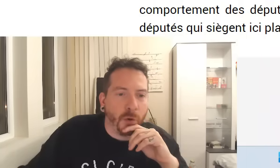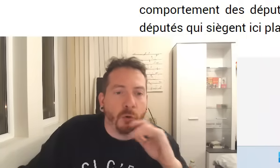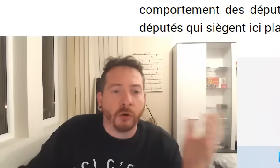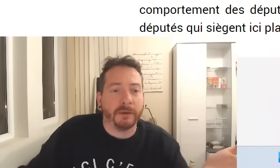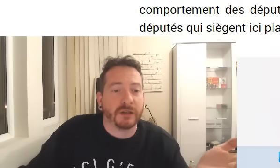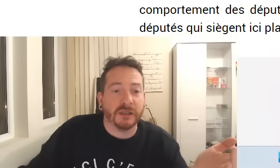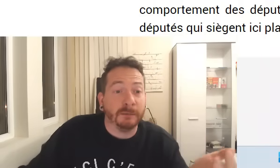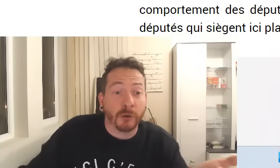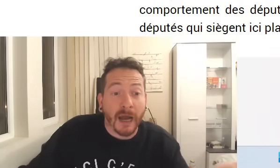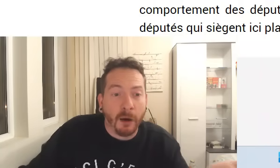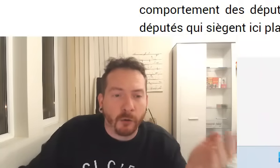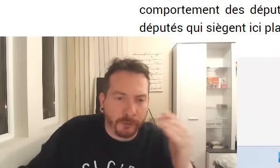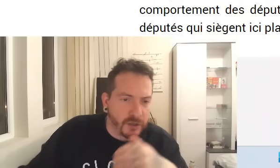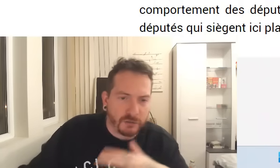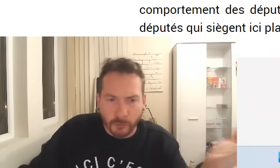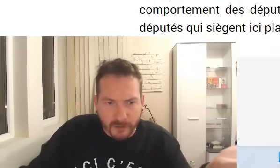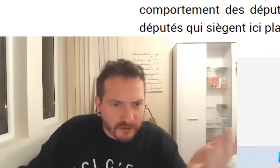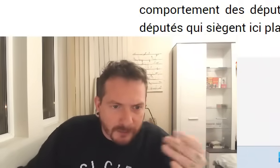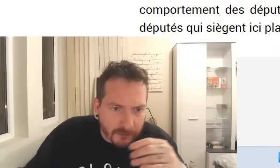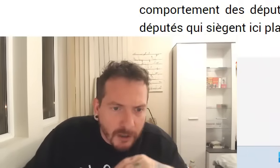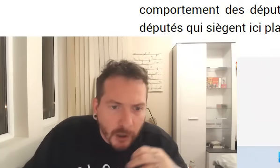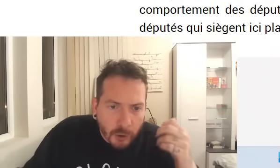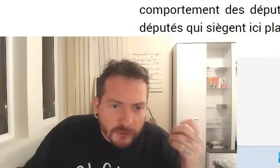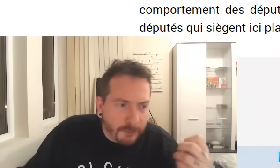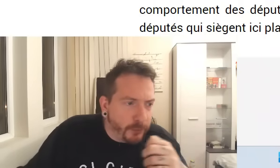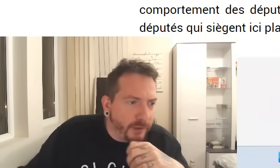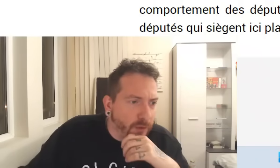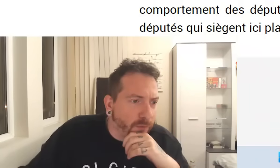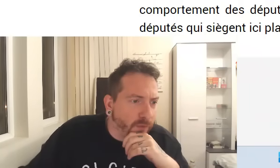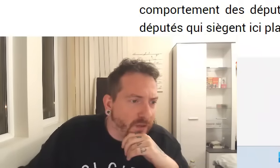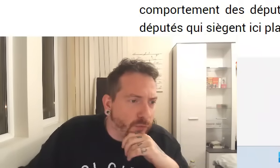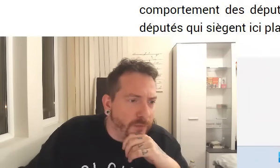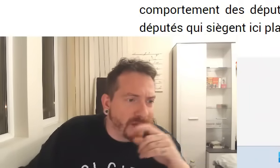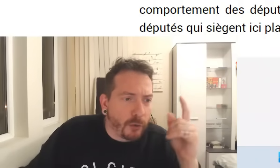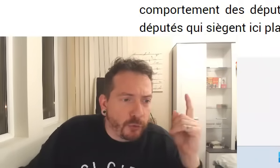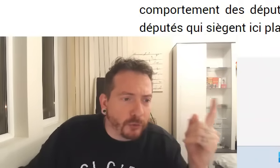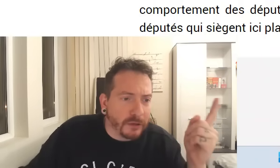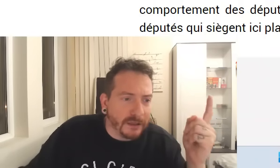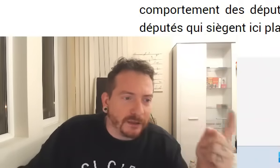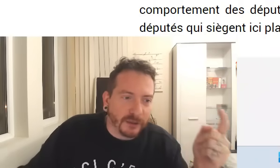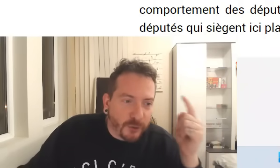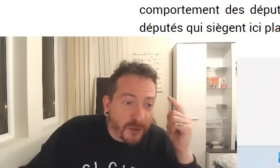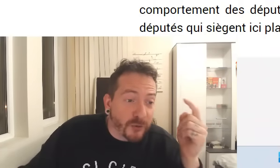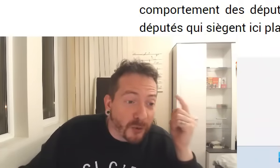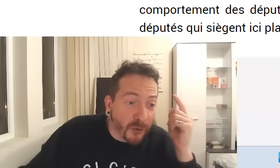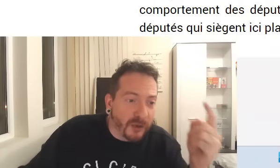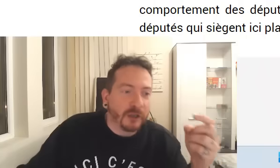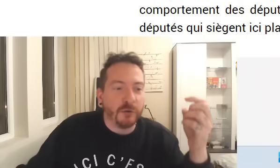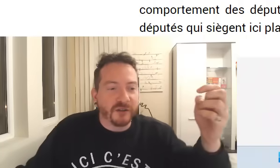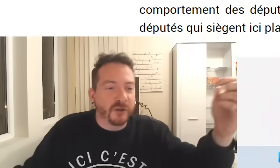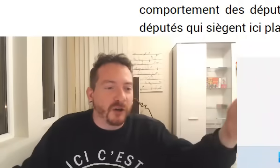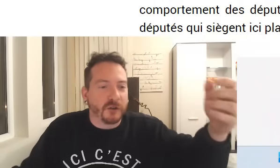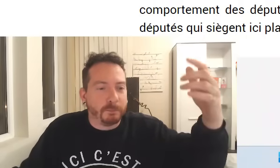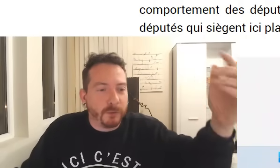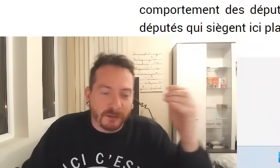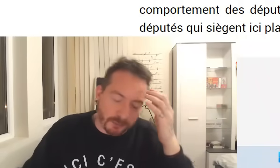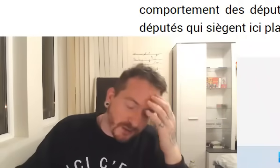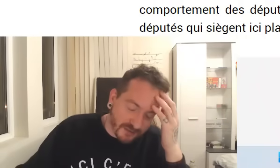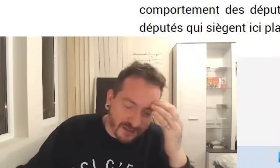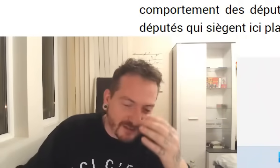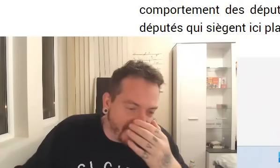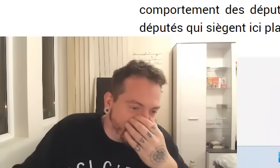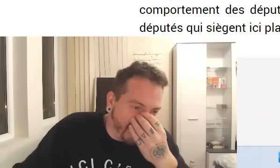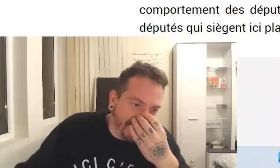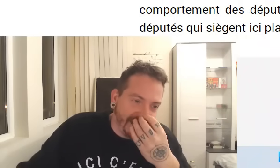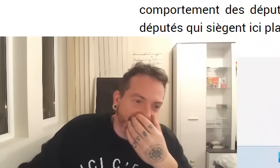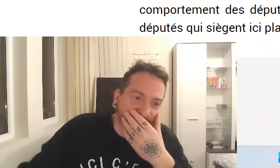vivement horreur berger il manque à horreur berger bon bref c'est pas grave le député de la France insoumise à hurler tu es une gros tu es une grosse poubelle pourquoi je